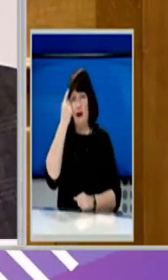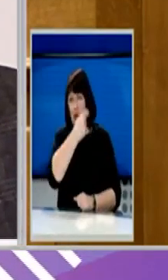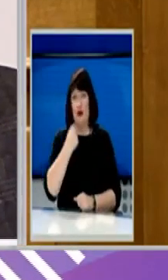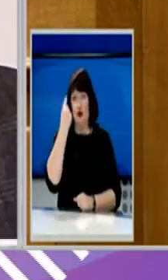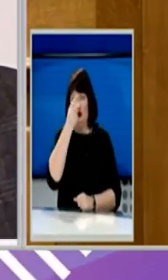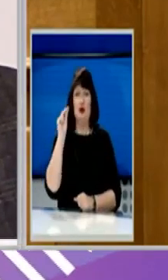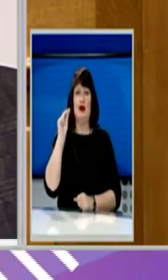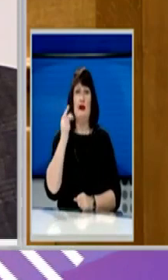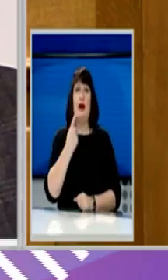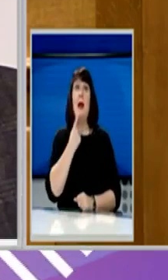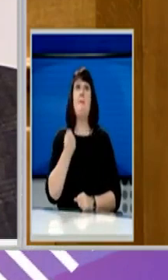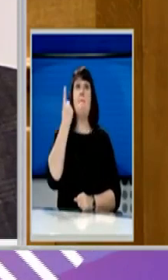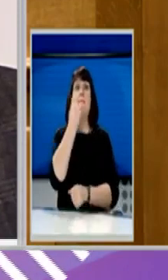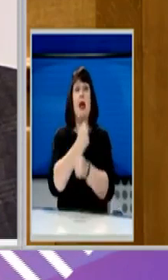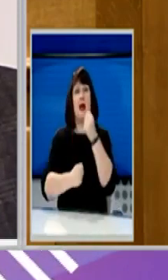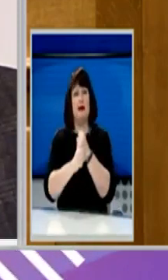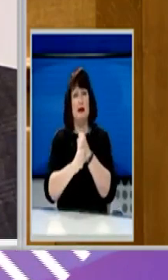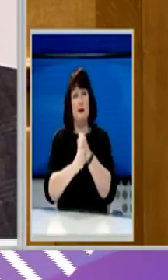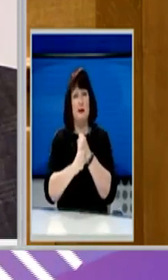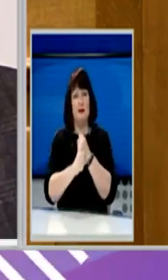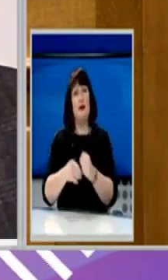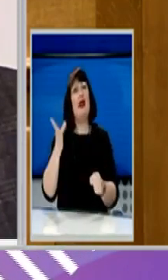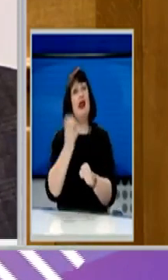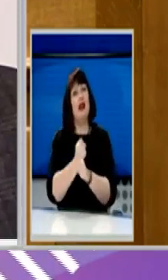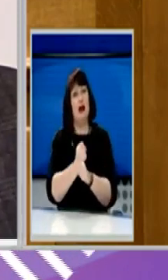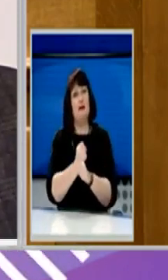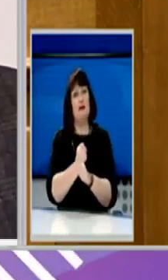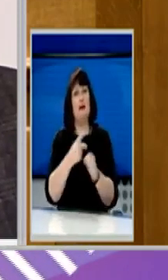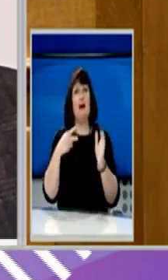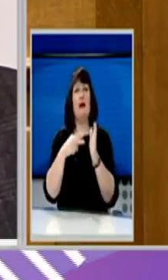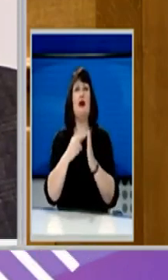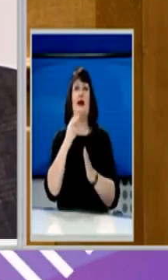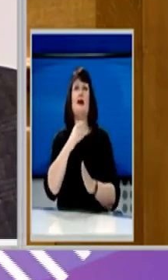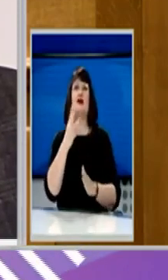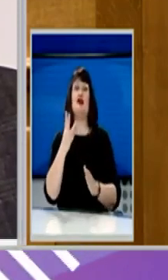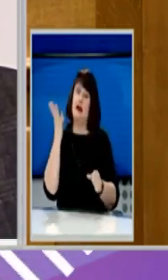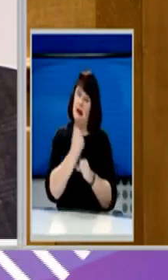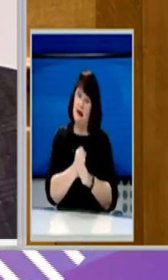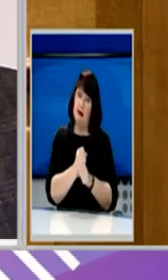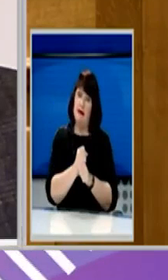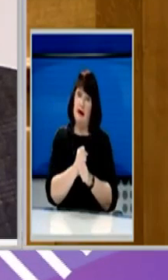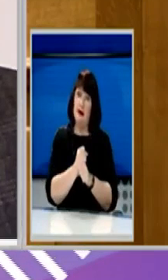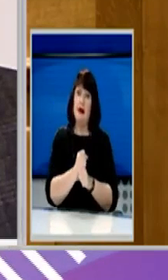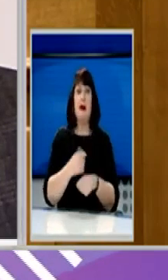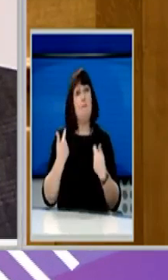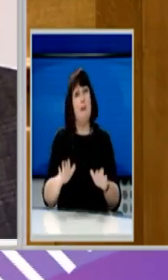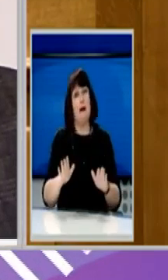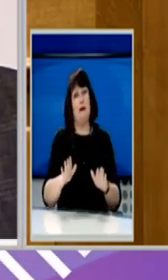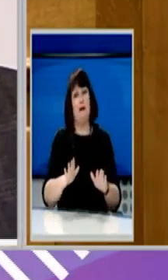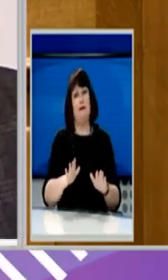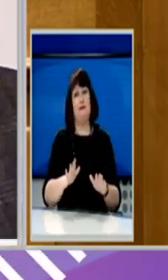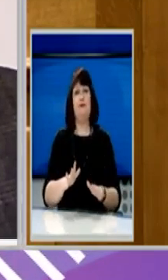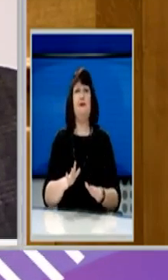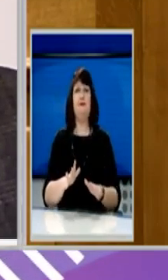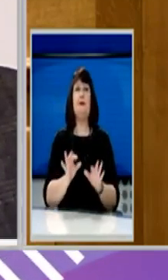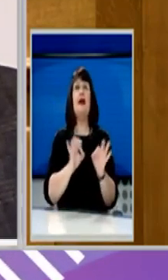σε πραγματικά στοιχεία, γιατί και το 2023 χρονιά που κλείνει σε λίγο είναι μια πάρα πολύ καλή χρονιά για την ελληνική οικονομία, την μακροοικονομία, τα